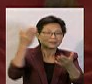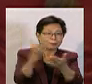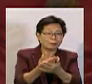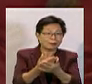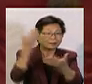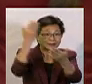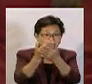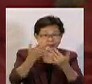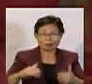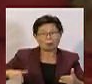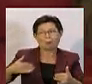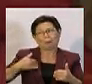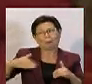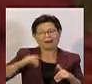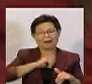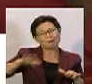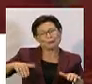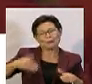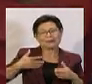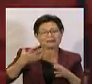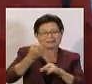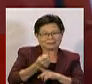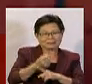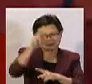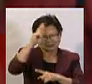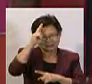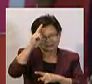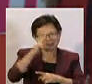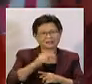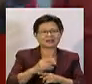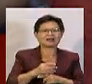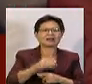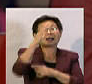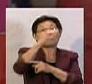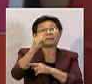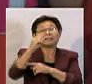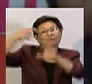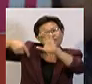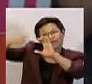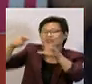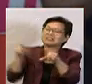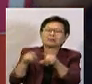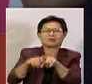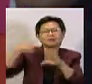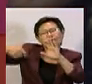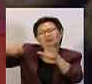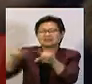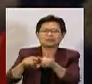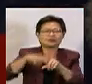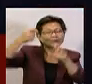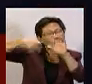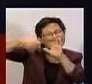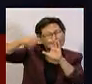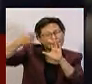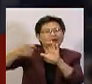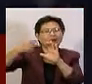tak pernah lagi kena sebab apa Anzalna sentiasa dengan production yang sama. Jadi, production ini memang apa